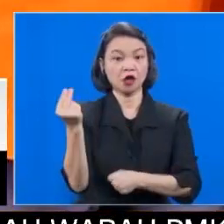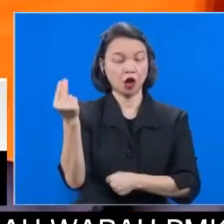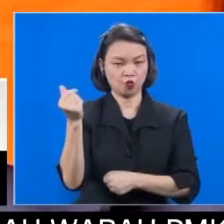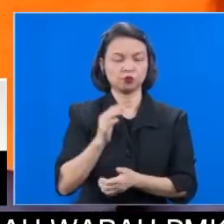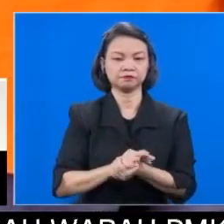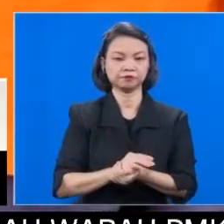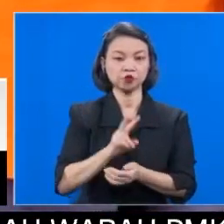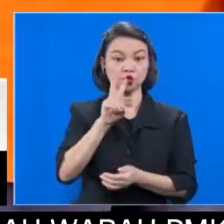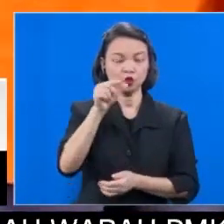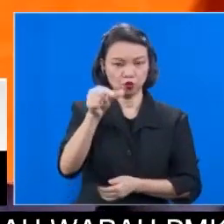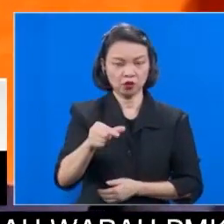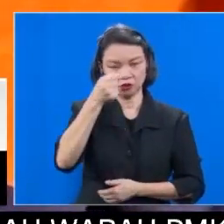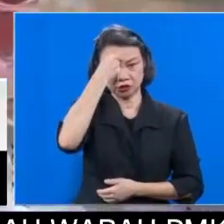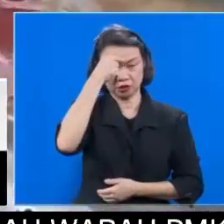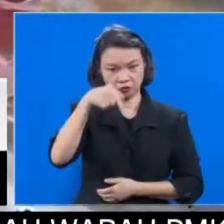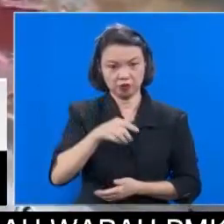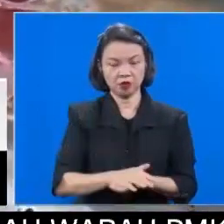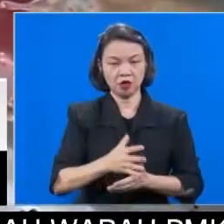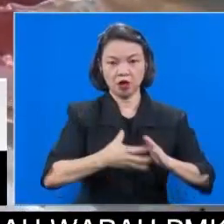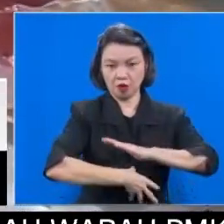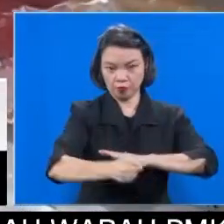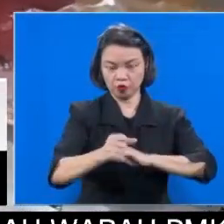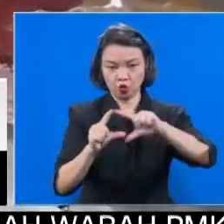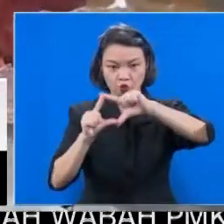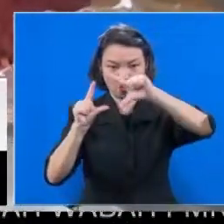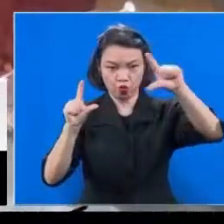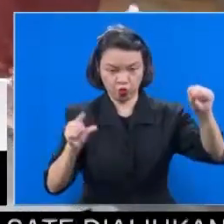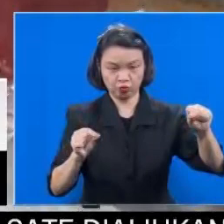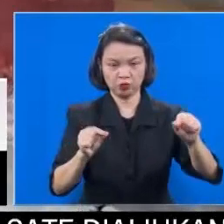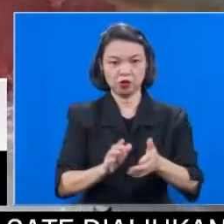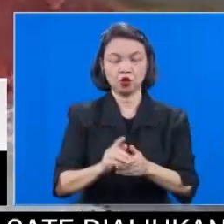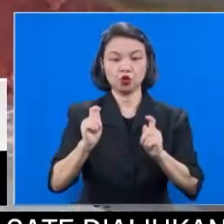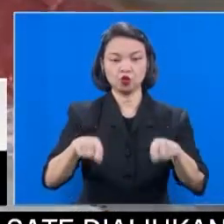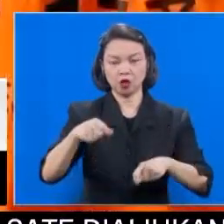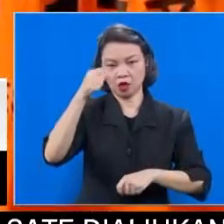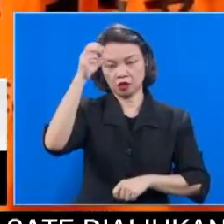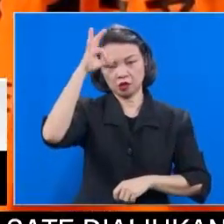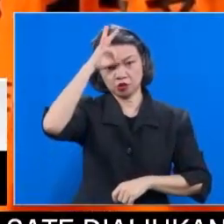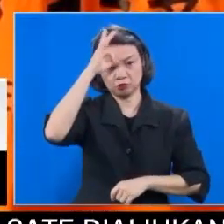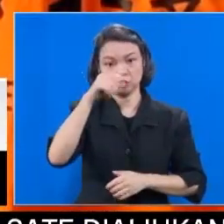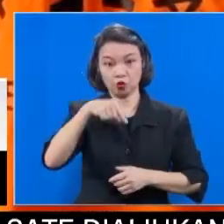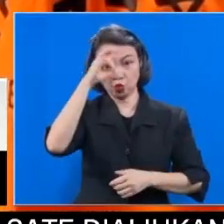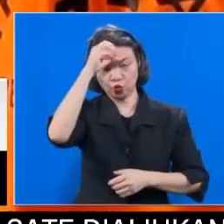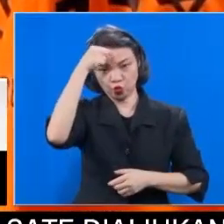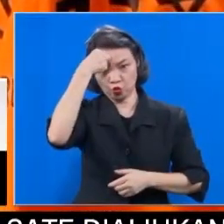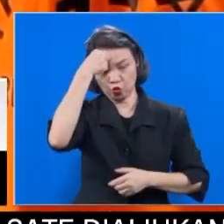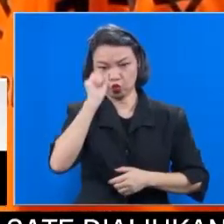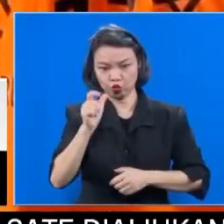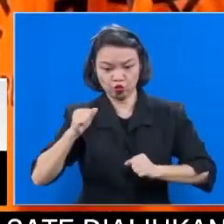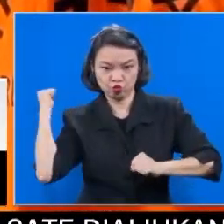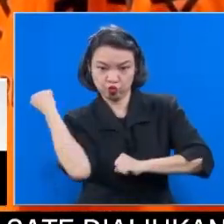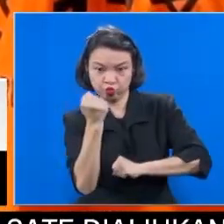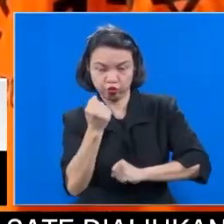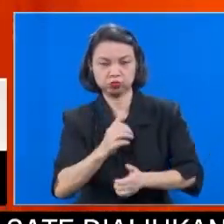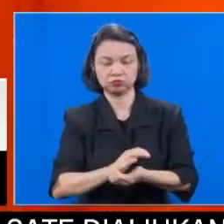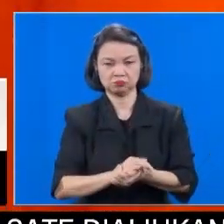selain kedua tersangka polisi juga menyita sebilah senjata tajam yang digunakan tersangka untuk melukai korban menurut Kapolresta Palangkaraya Kombes